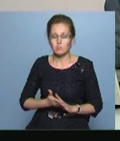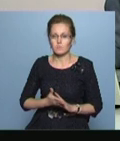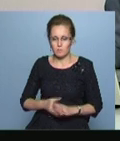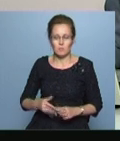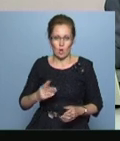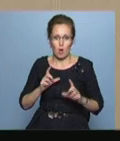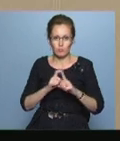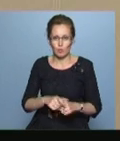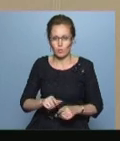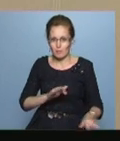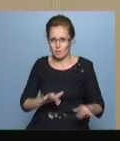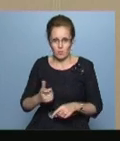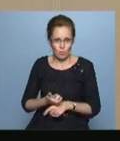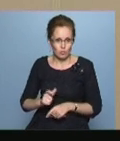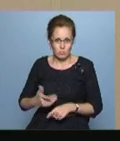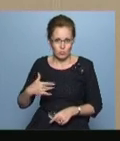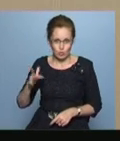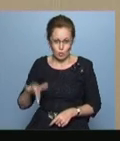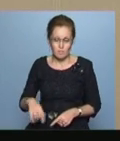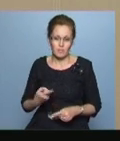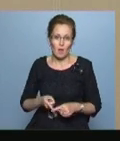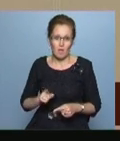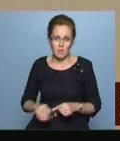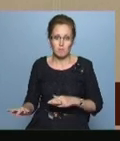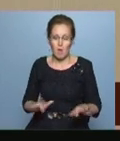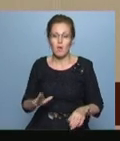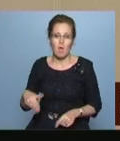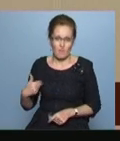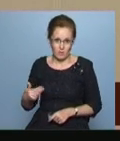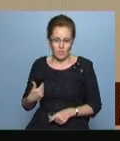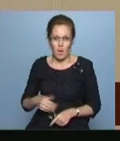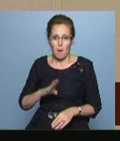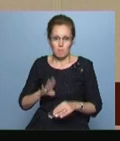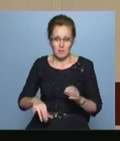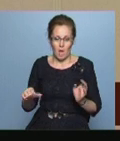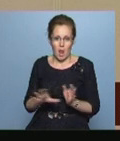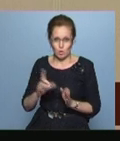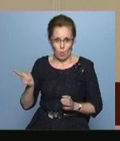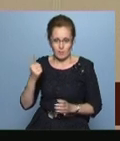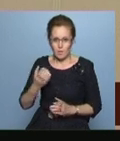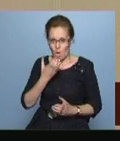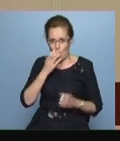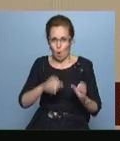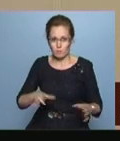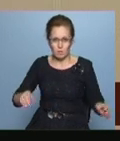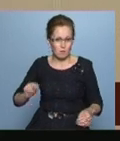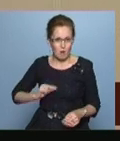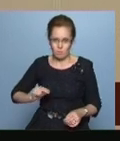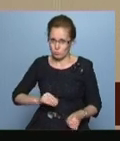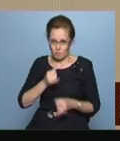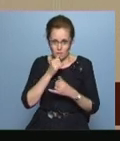жестко. Эта мера эффективна, потому что без электроэнергии котельные работать не могут. Начинается отопительный